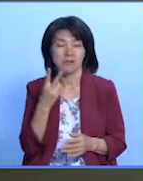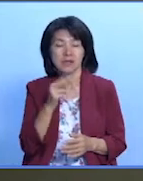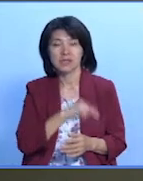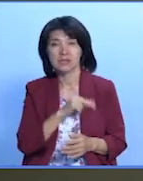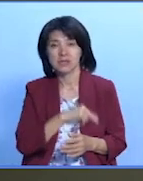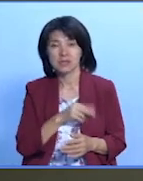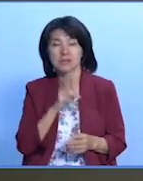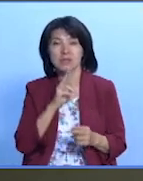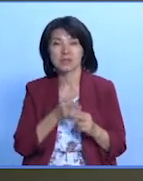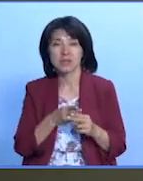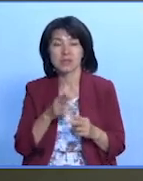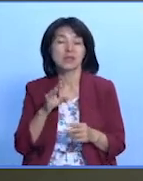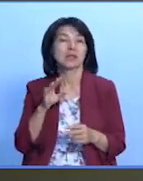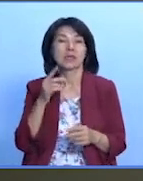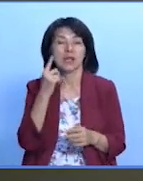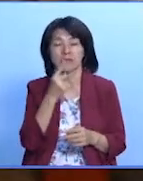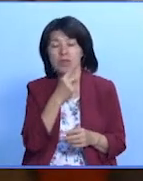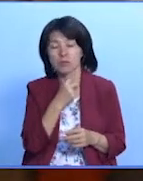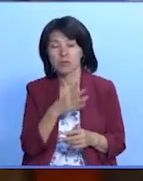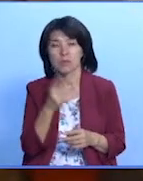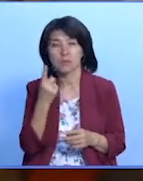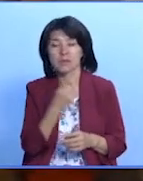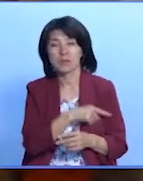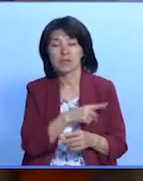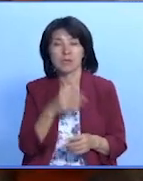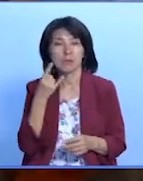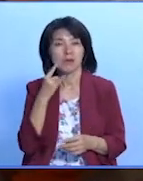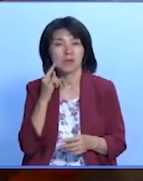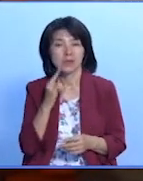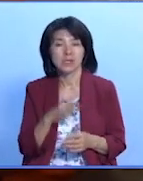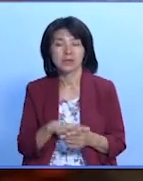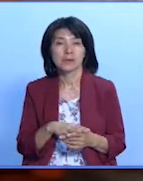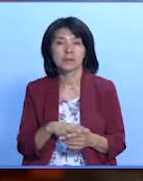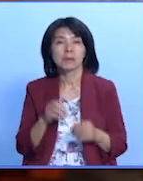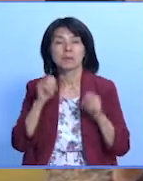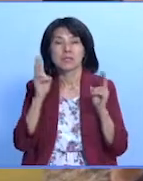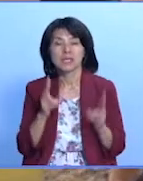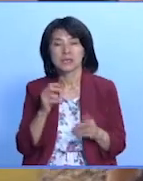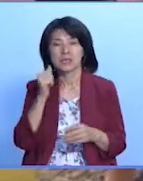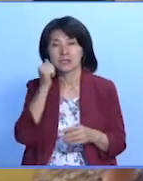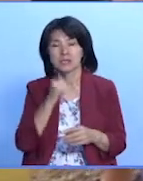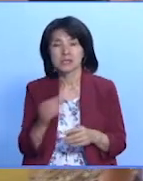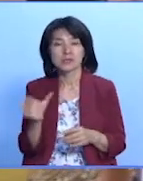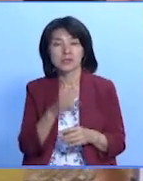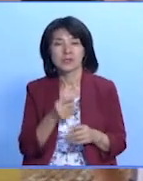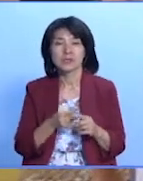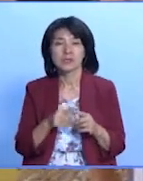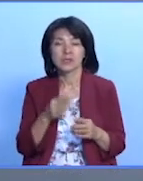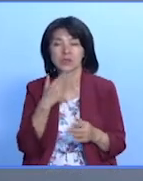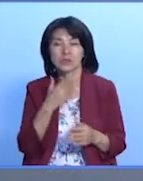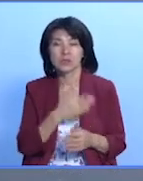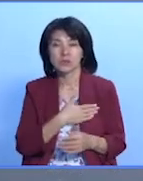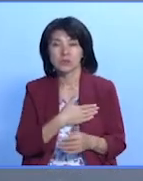трудилась медсестрой-офтальмолога в первой поликлинике Павлодара. Специалист старой закалки, очень ответственный к работе,